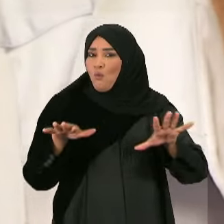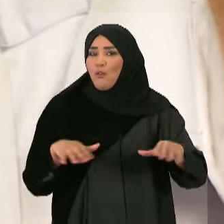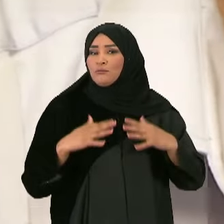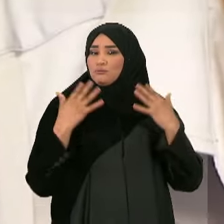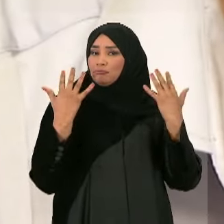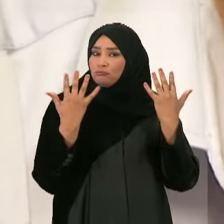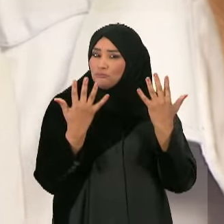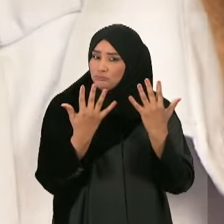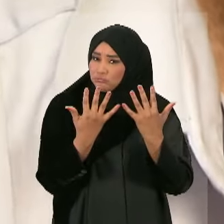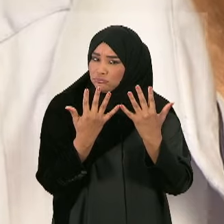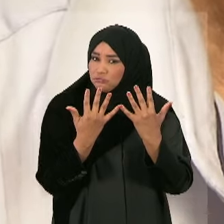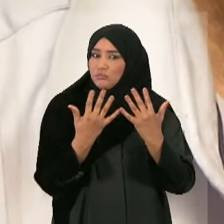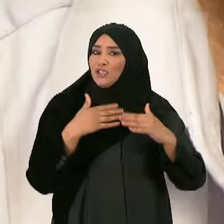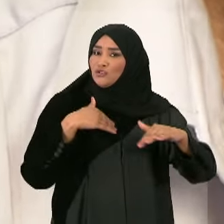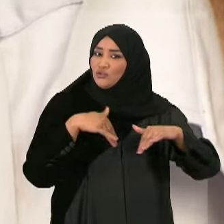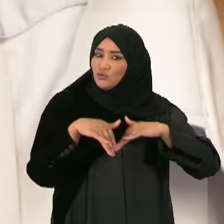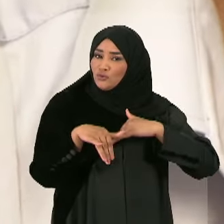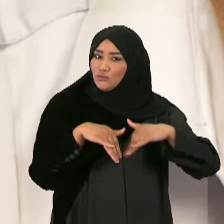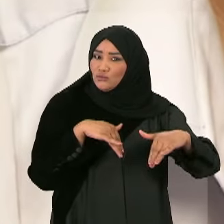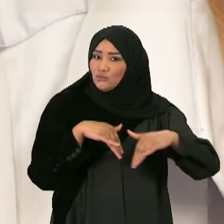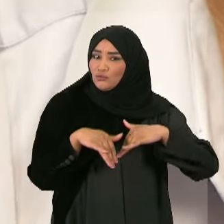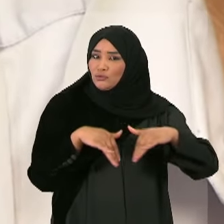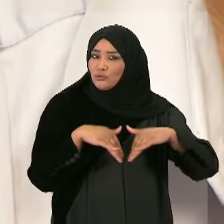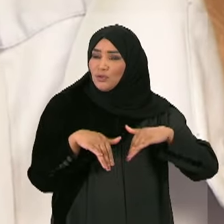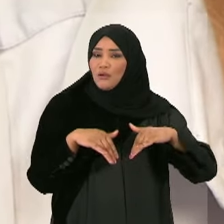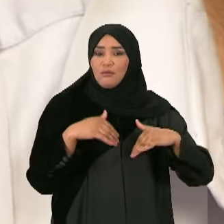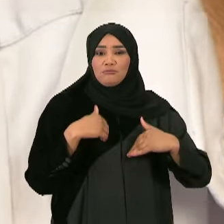الجمهور، على مستوى الشارع. أنا باعتقادي